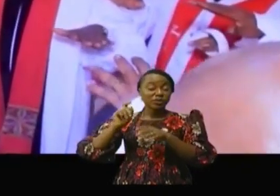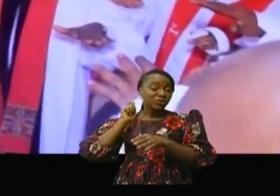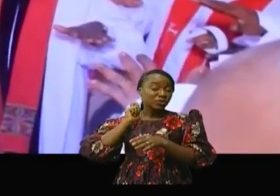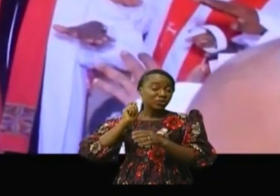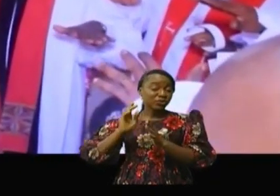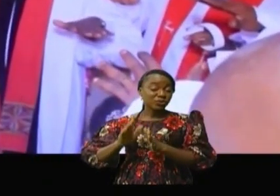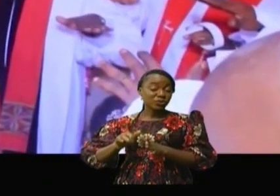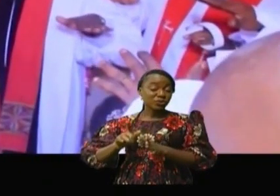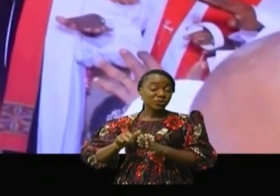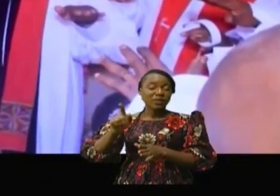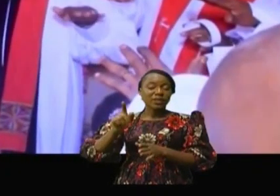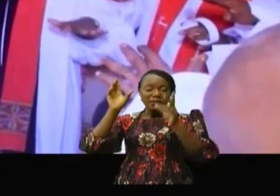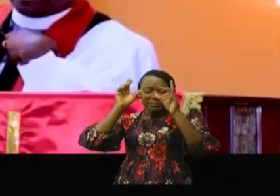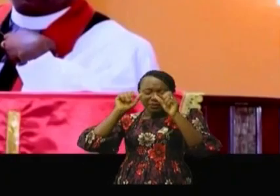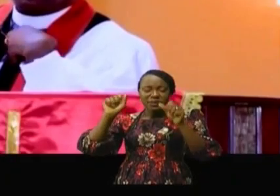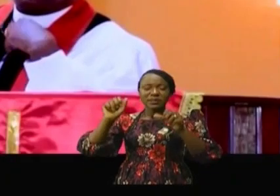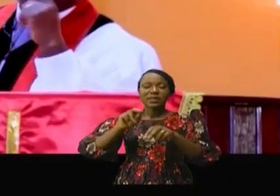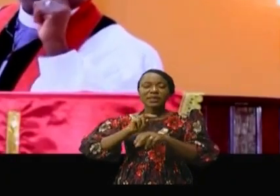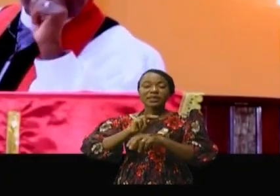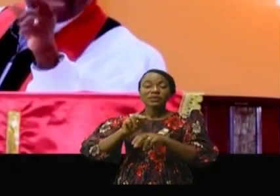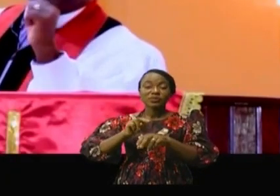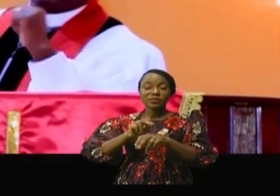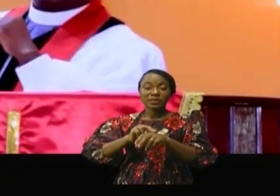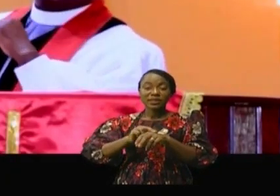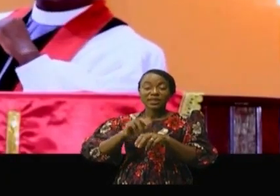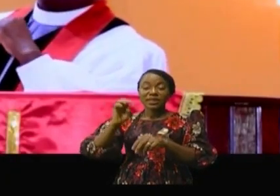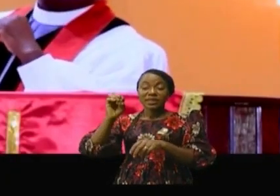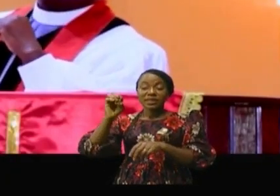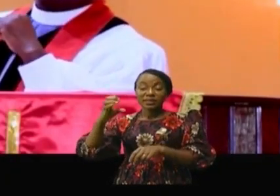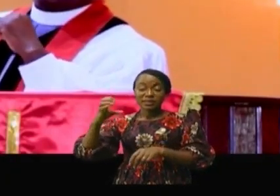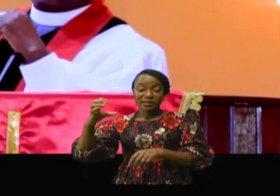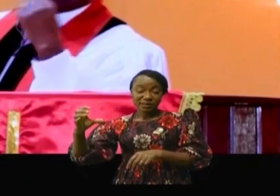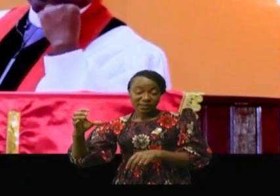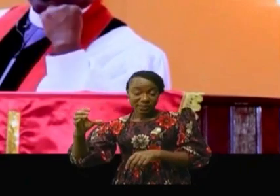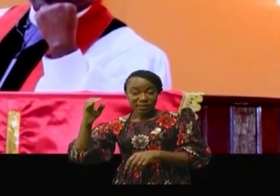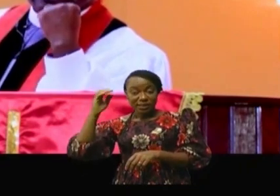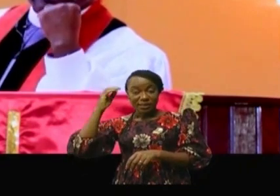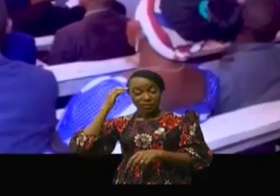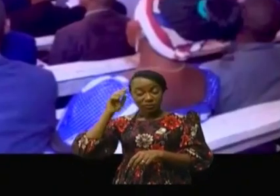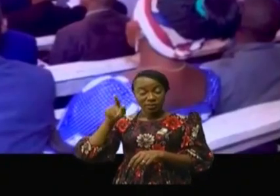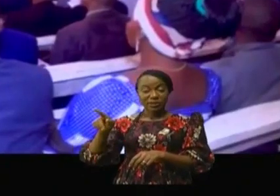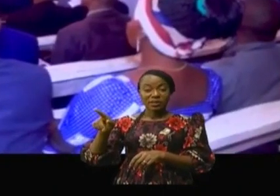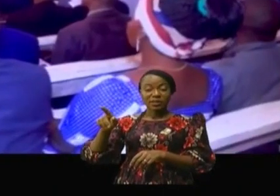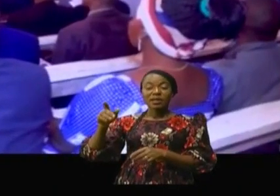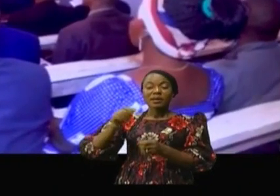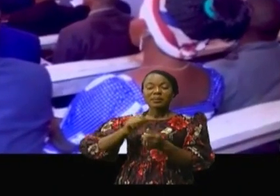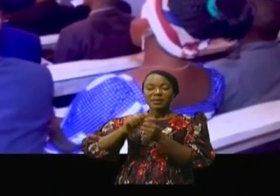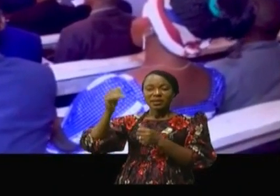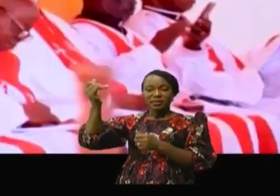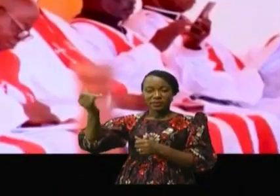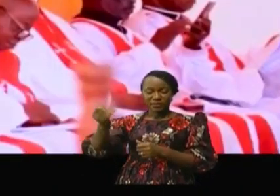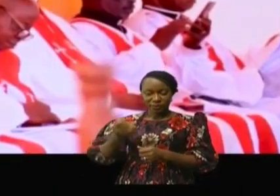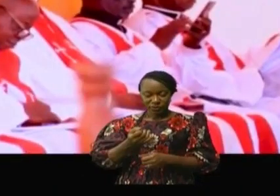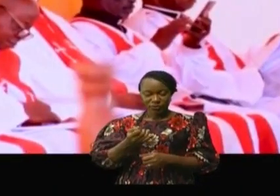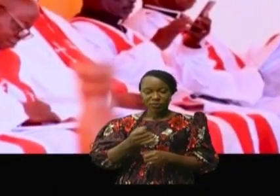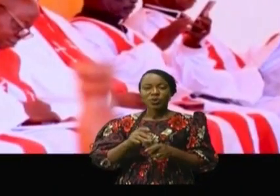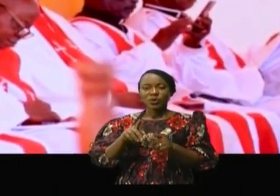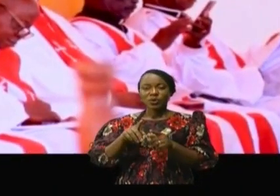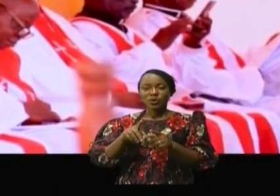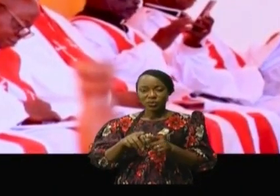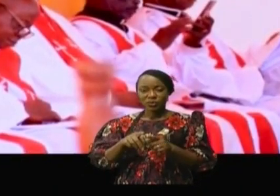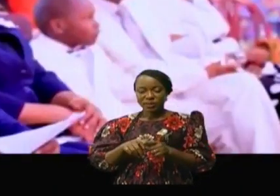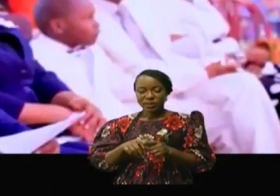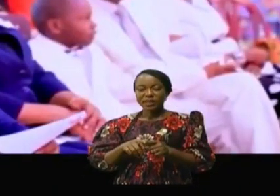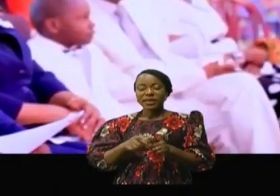Bokundoa, président national de l'ECC qui a fait le déplacement de Guémena pour cette fin sur invitation de la 17e sécurité. Que dirige le